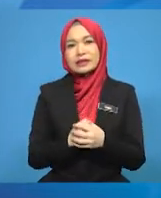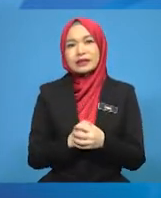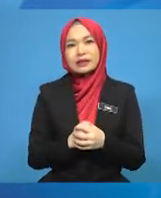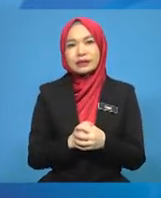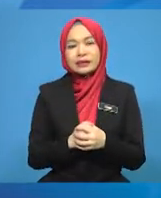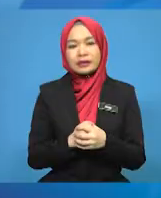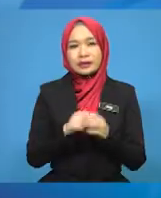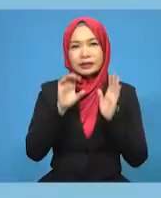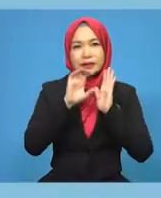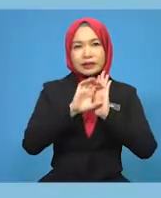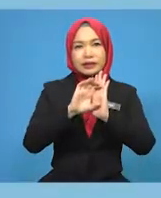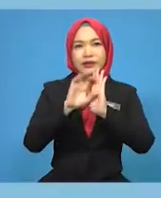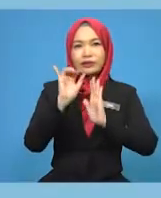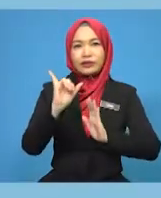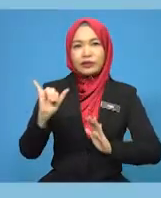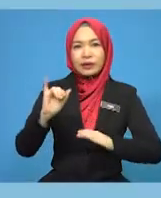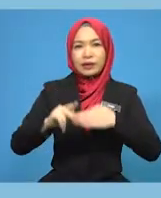dengan contoh pembungkusan,